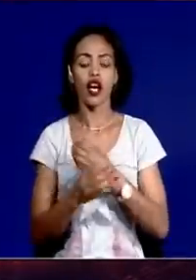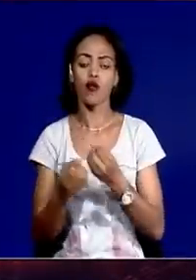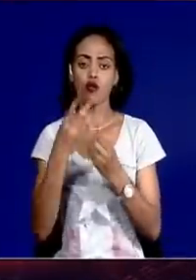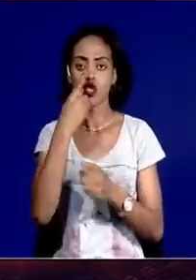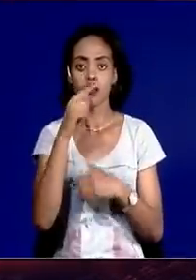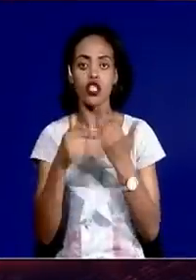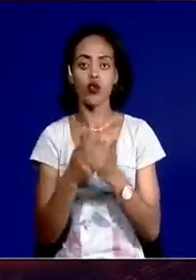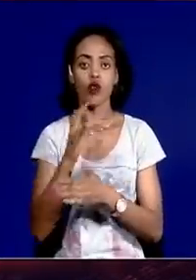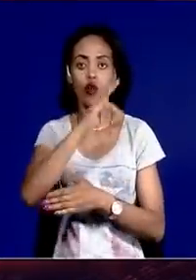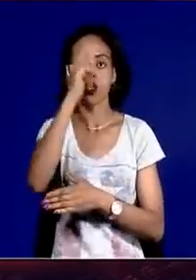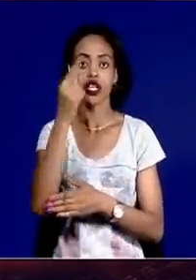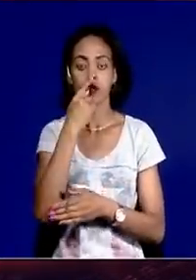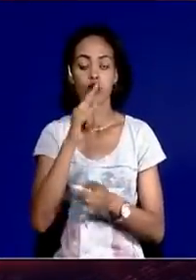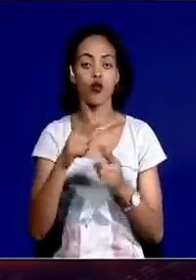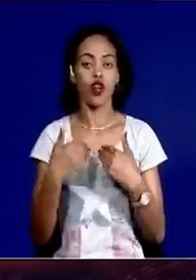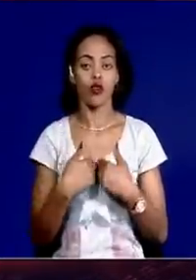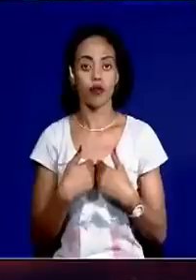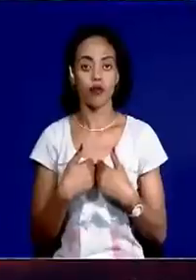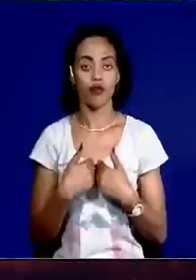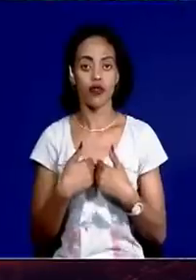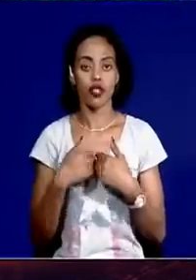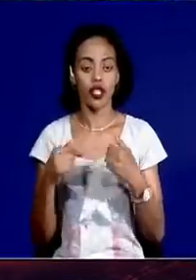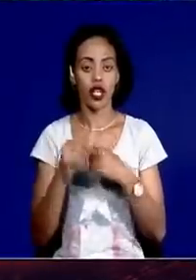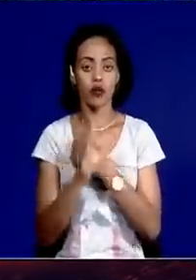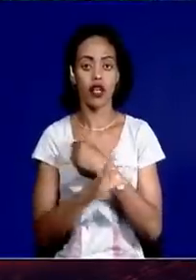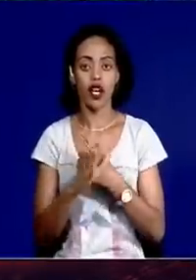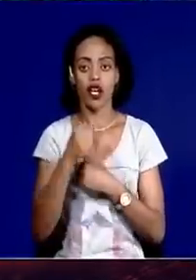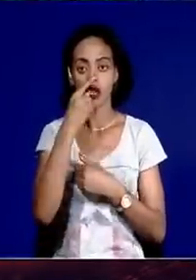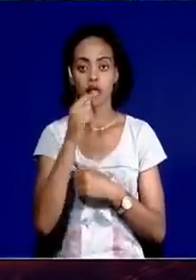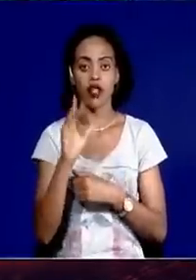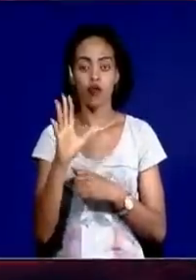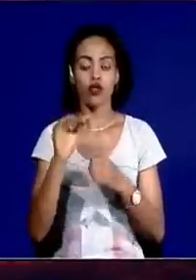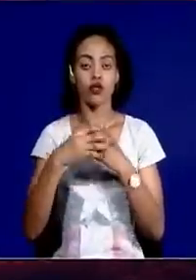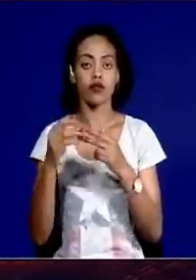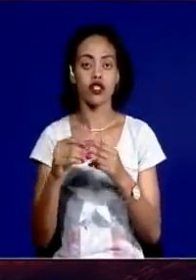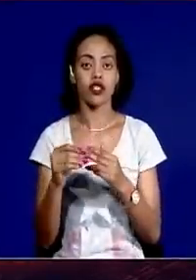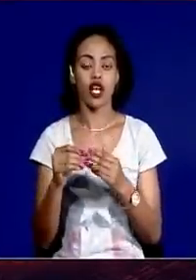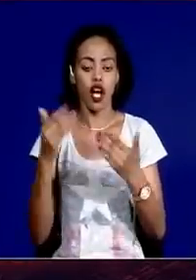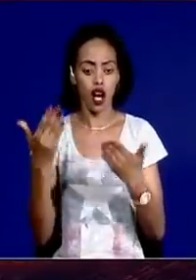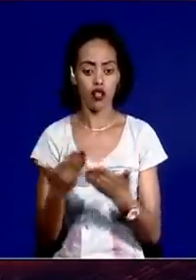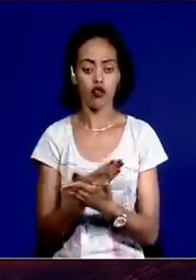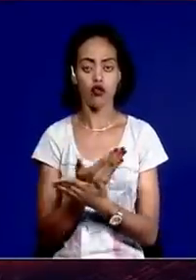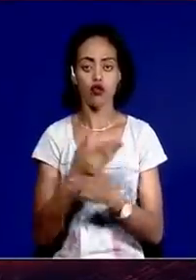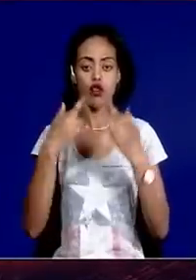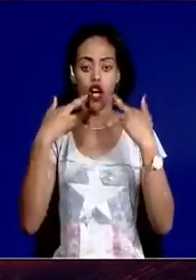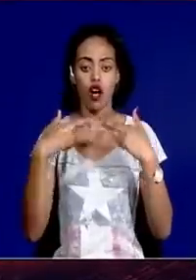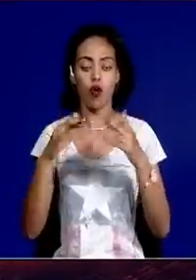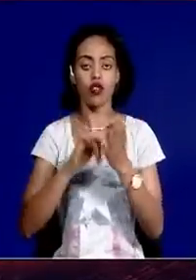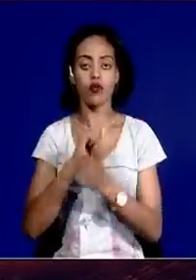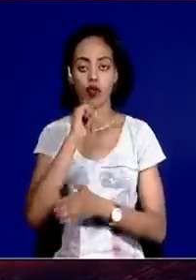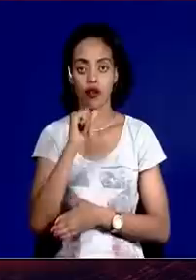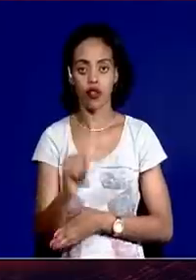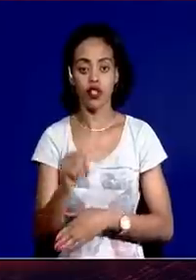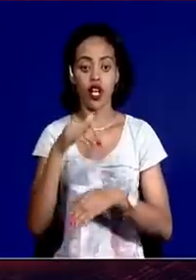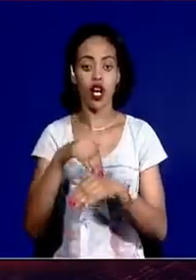نايو زعدل المدتاتون تناهاجر نايو عالون حموش تقزي مرز اصل التخايد سيول حدش عواجين ماليكون